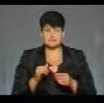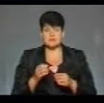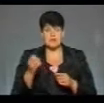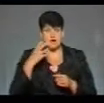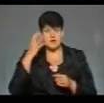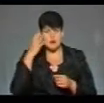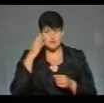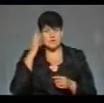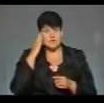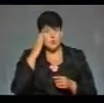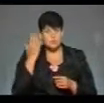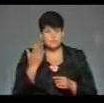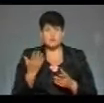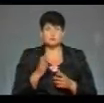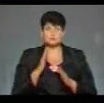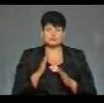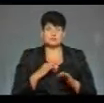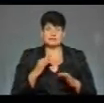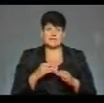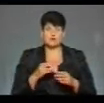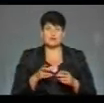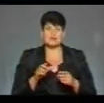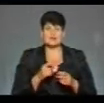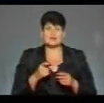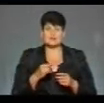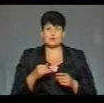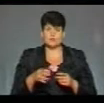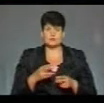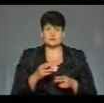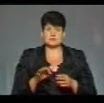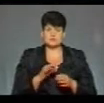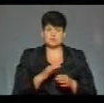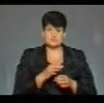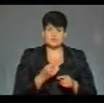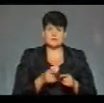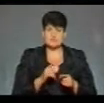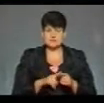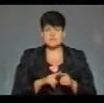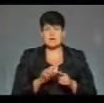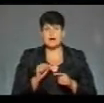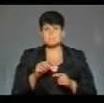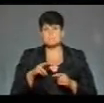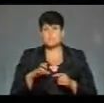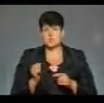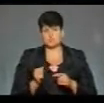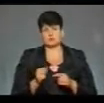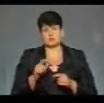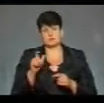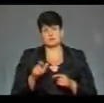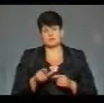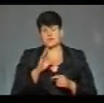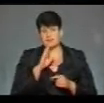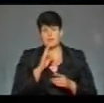голові, яку буде нейрохірург ушивати. І це амбулаторна пацієнтка. Даних